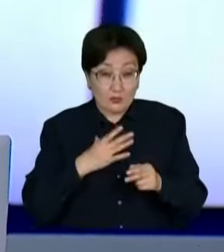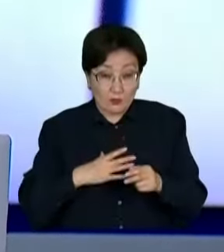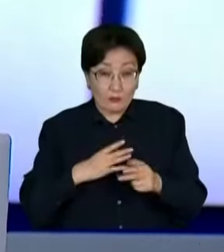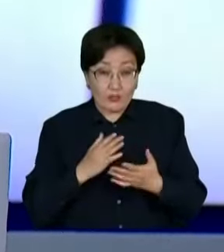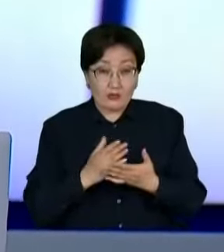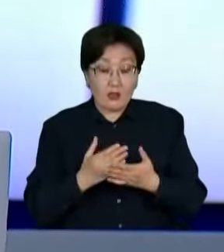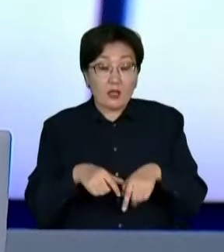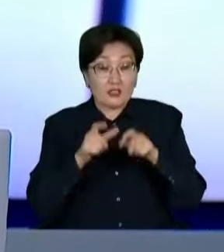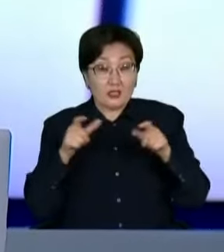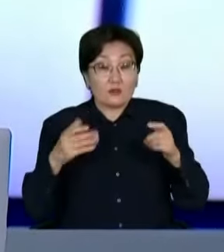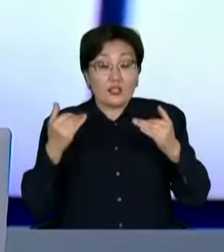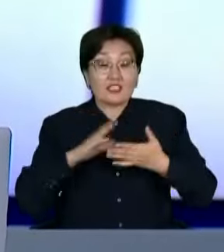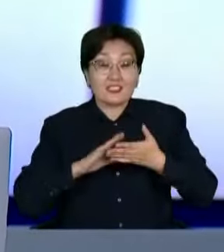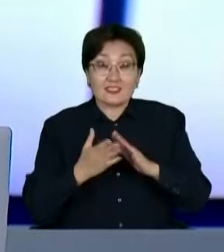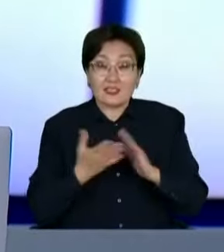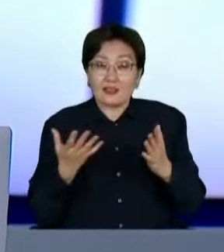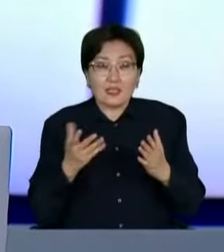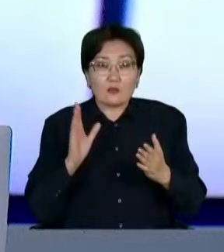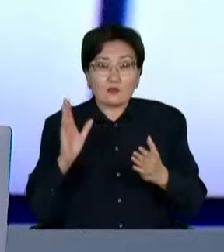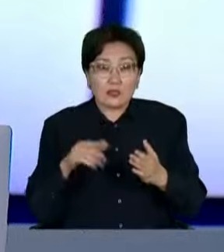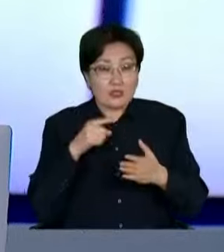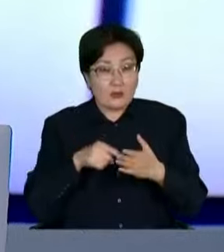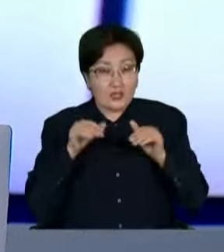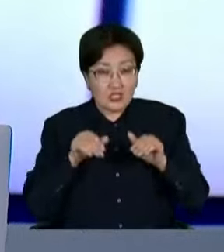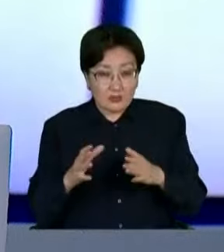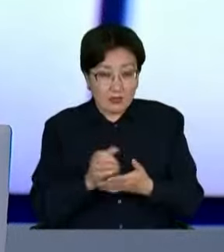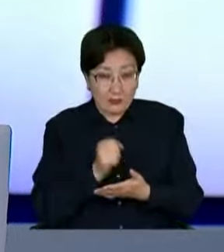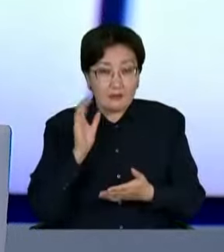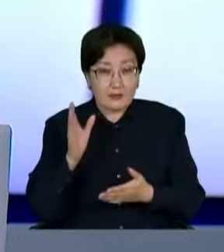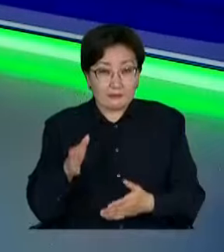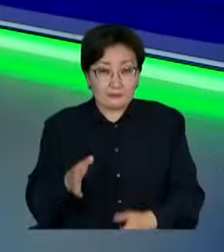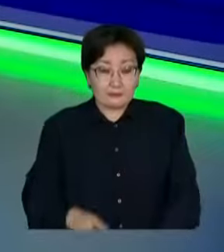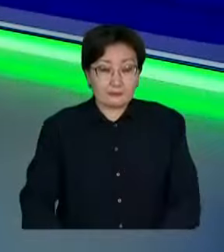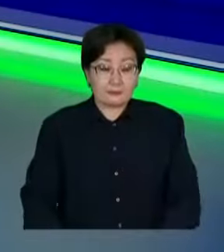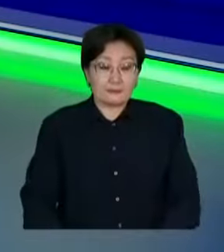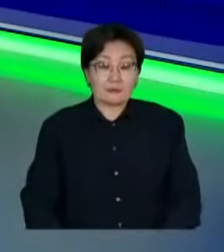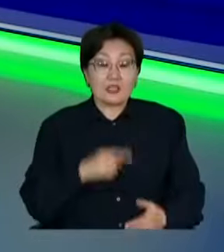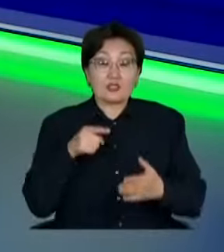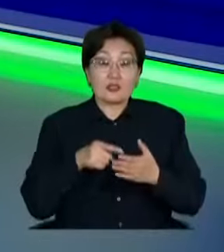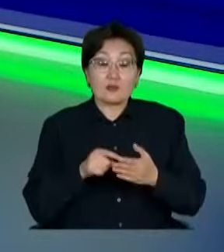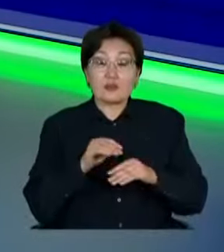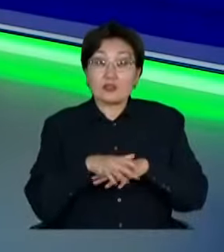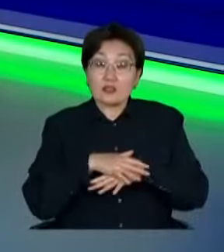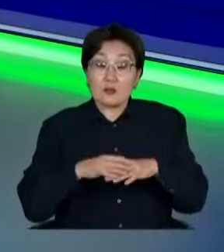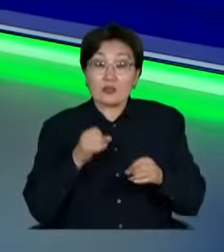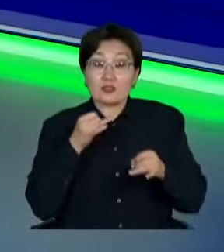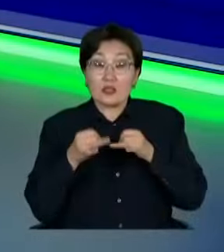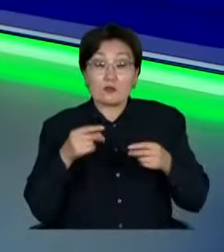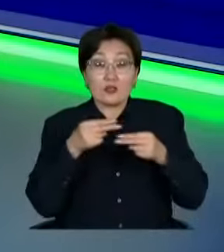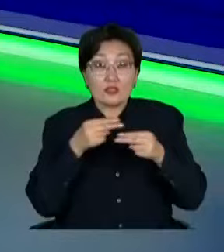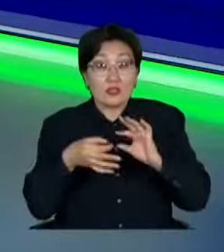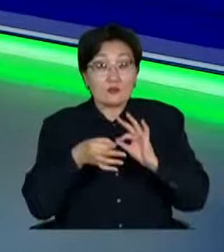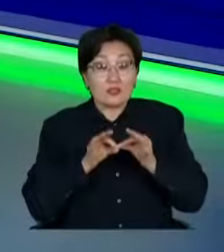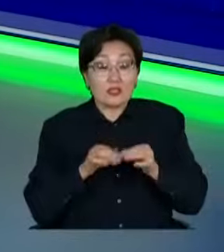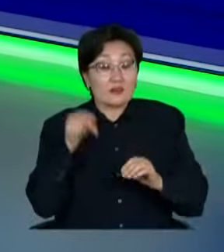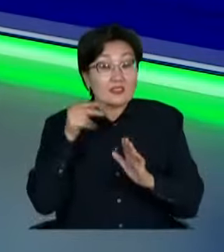Азаматтардың ендігі жағдайы не болмақ, мәселе шешімін таба ма? Сұрақтарға тұрғындармен тілдесіп, тақырыптың мән